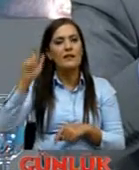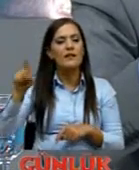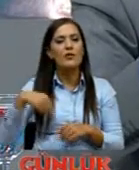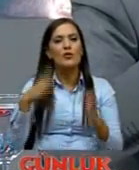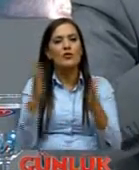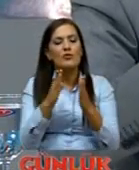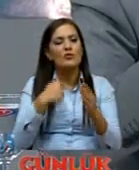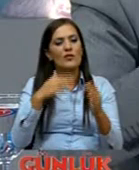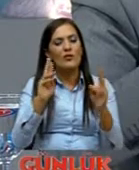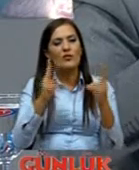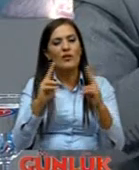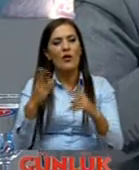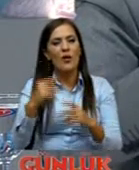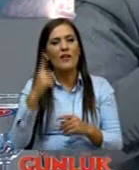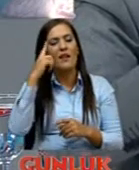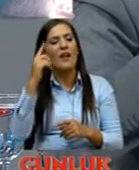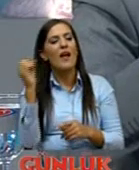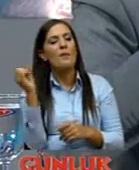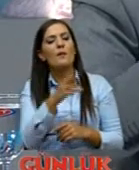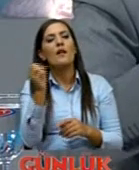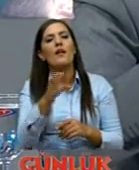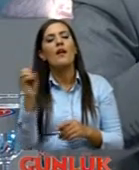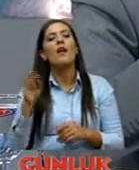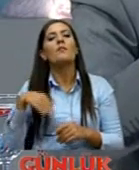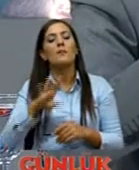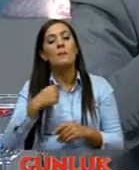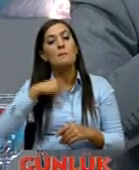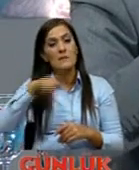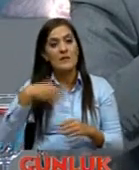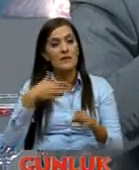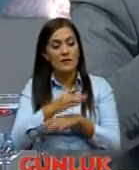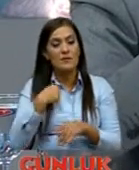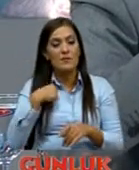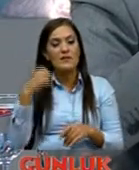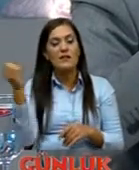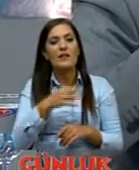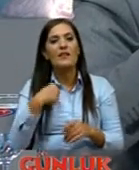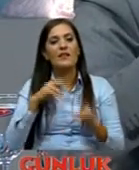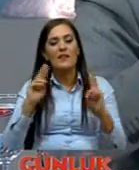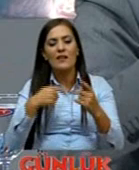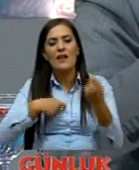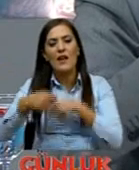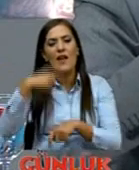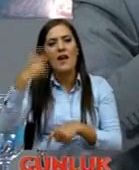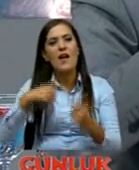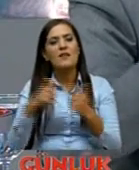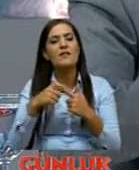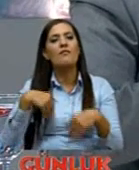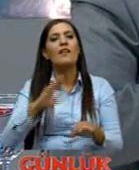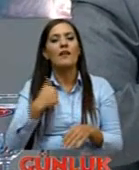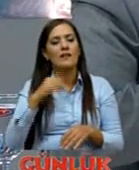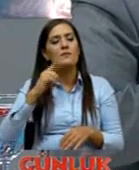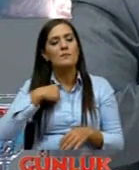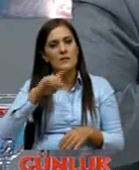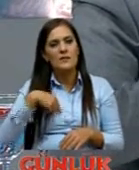küçük esnafımızı gözden çıkarmadan, yani biz hakikaten gözden çıkarılacak bir esnaf kitlesi değiliz. Bizim